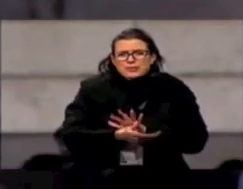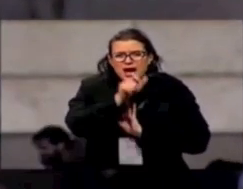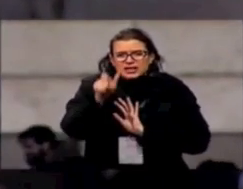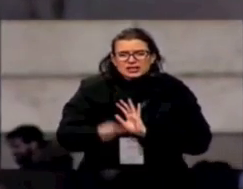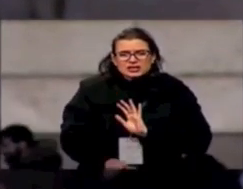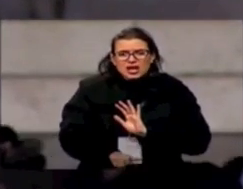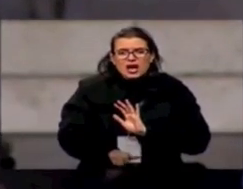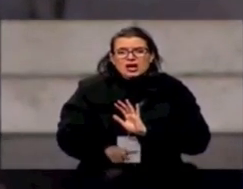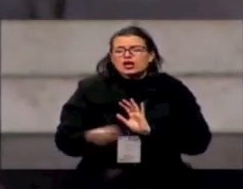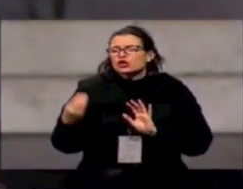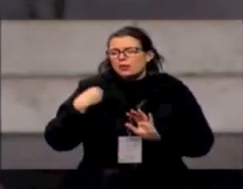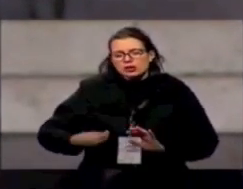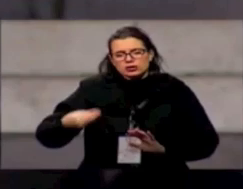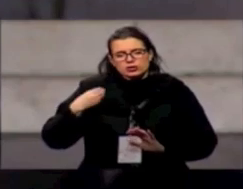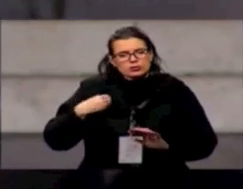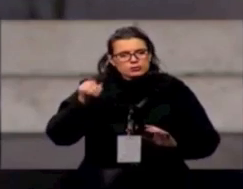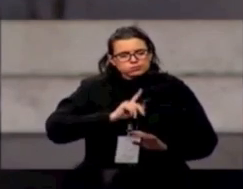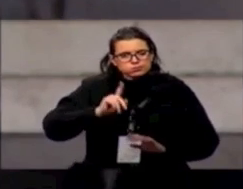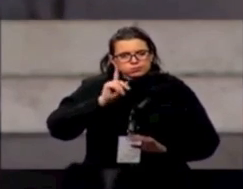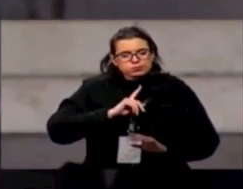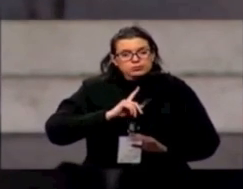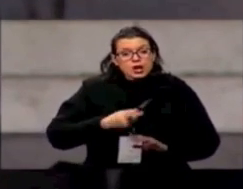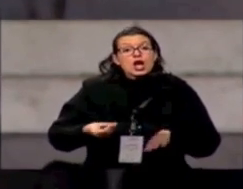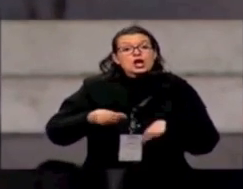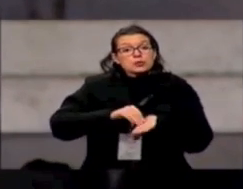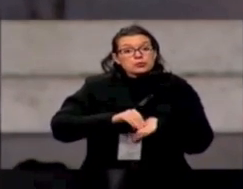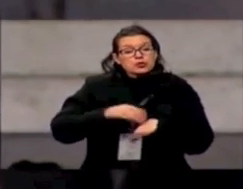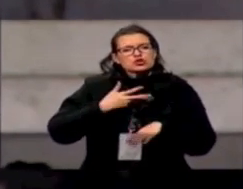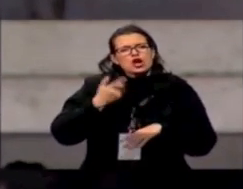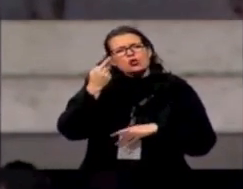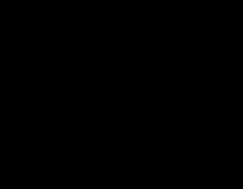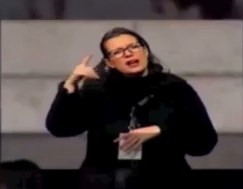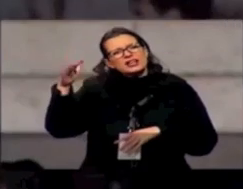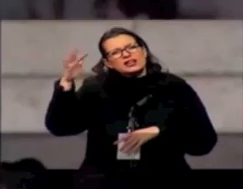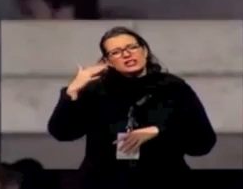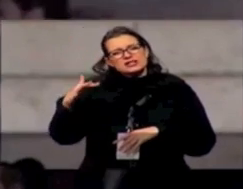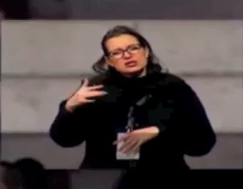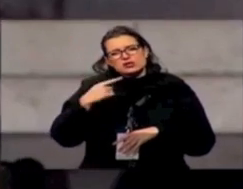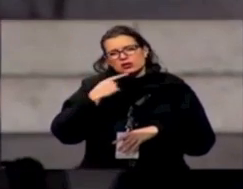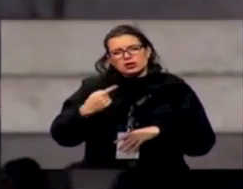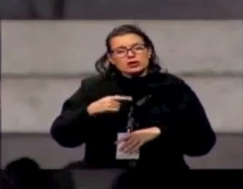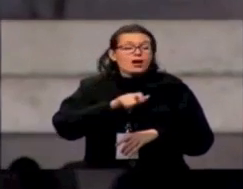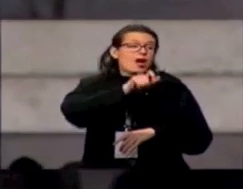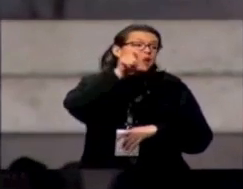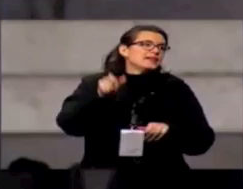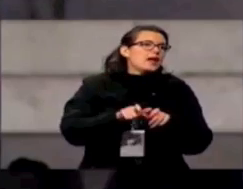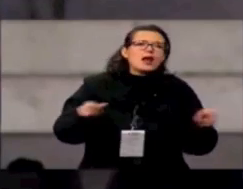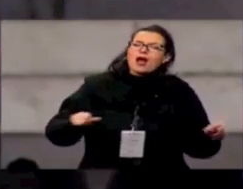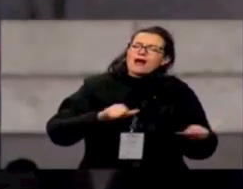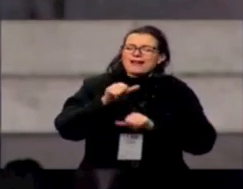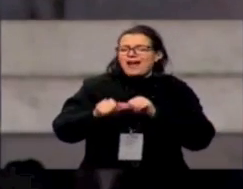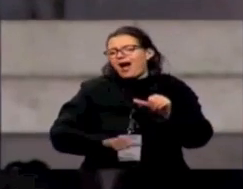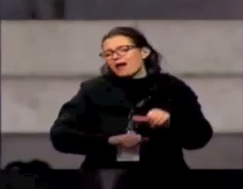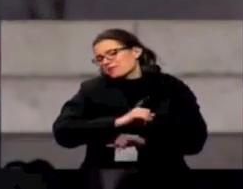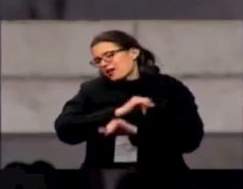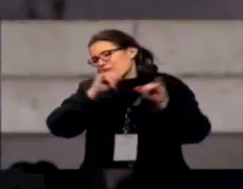sente ancora più spesso è la riflessione gli italiani non cambiano gli italiani